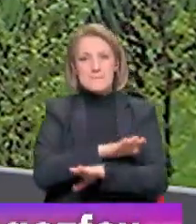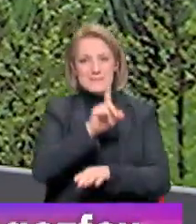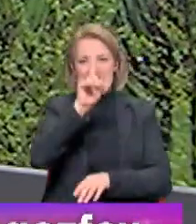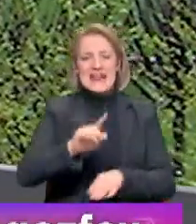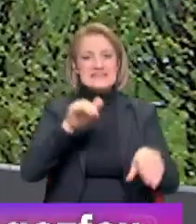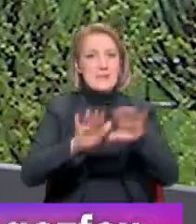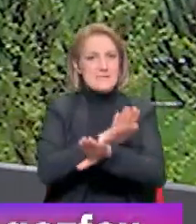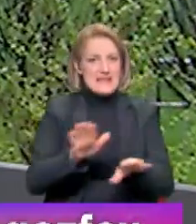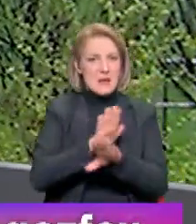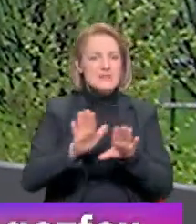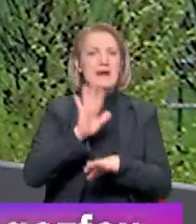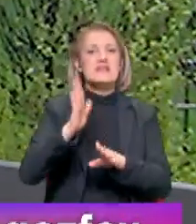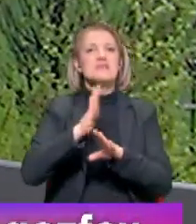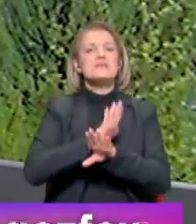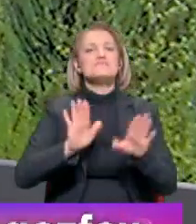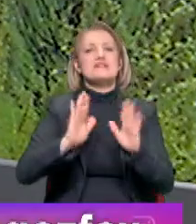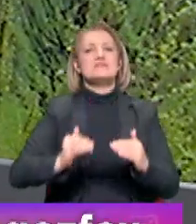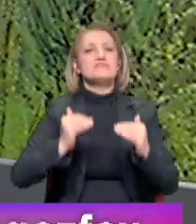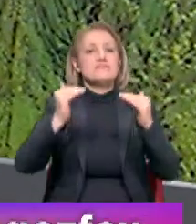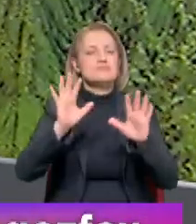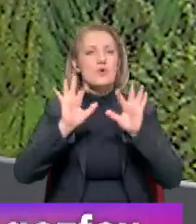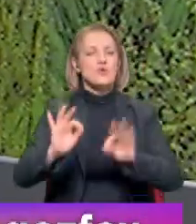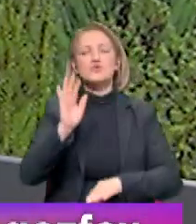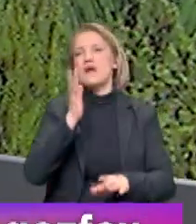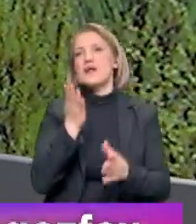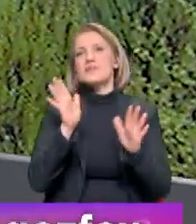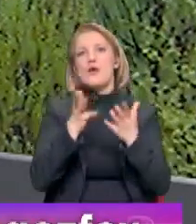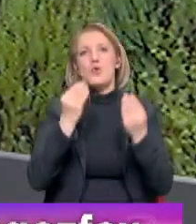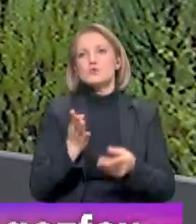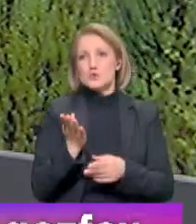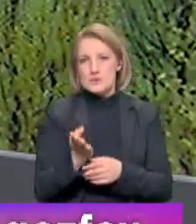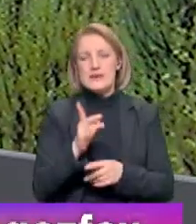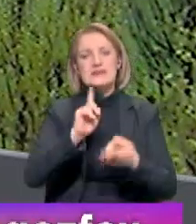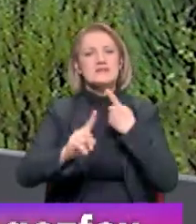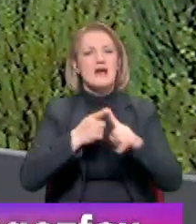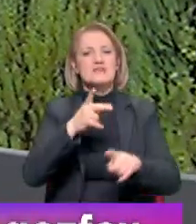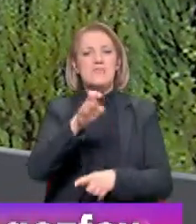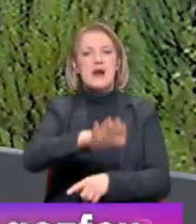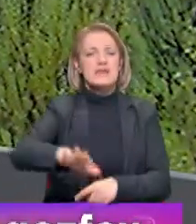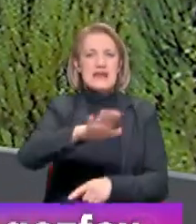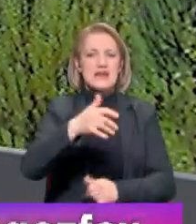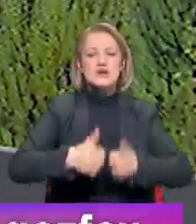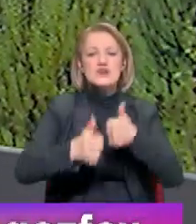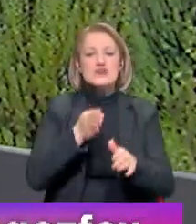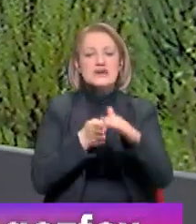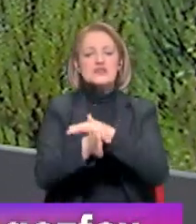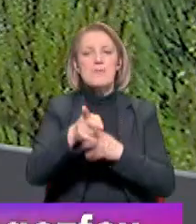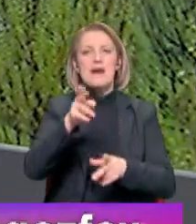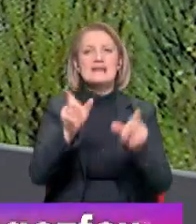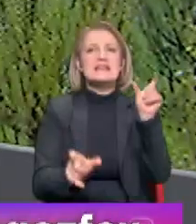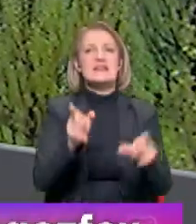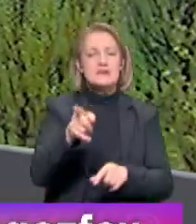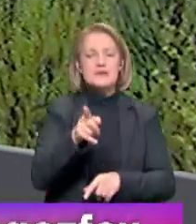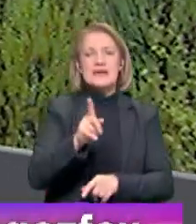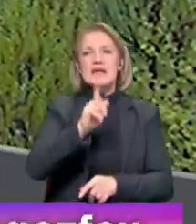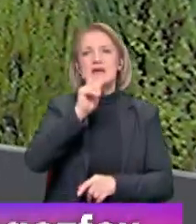sebebi acaba ne olur? Seçmenin vaatlere yaklaşımı, sonra siyasi partilerin, yarışa girecek olan partilerin seçmene